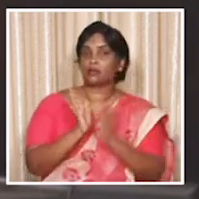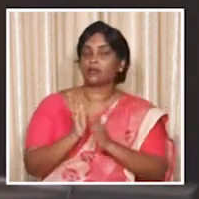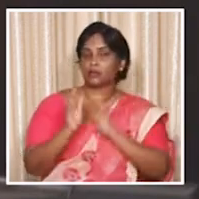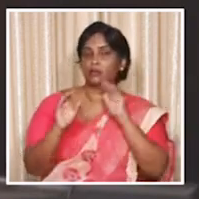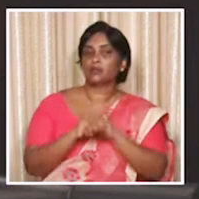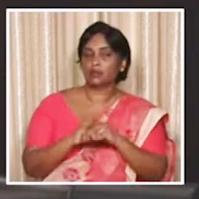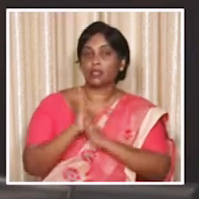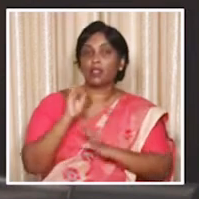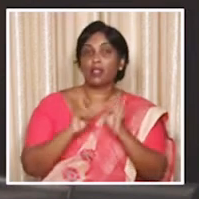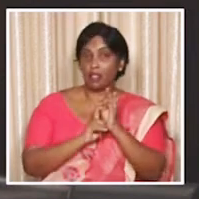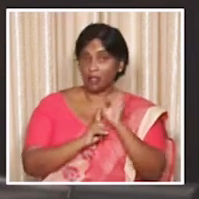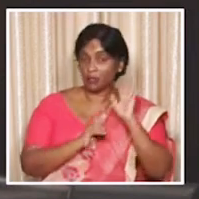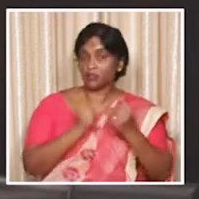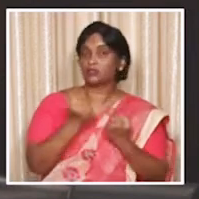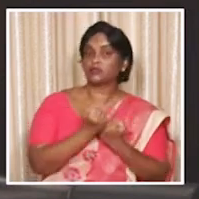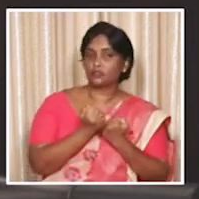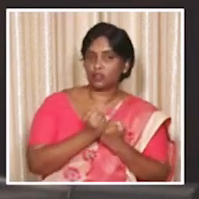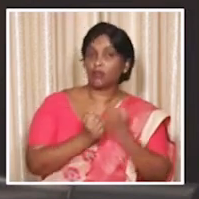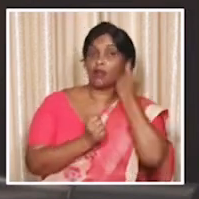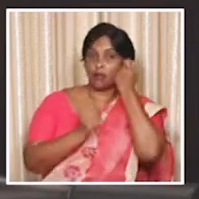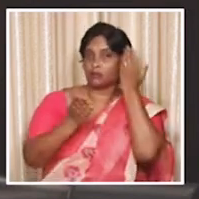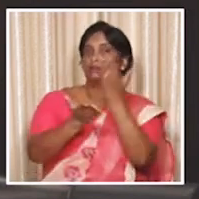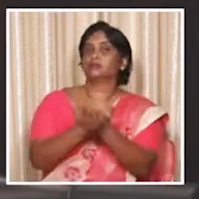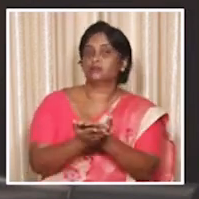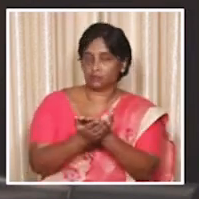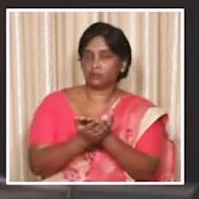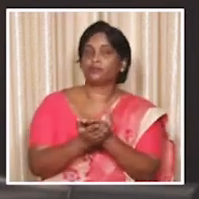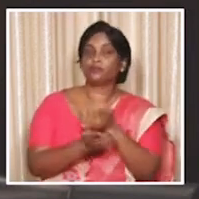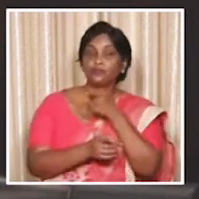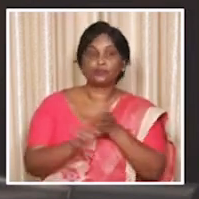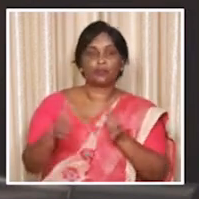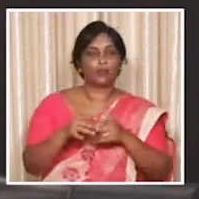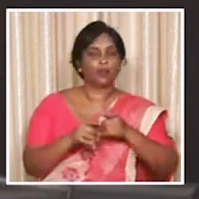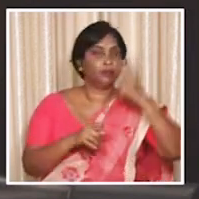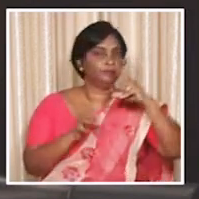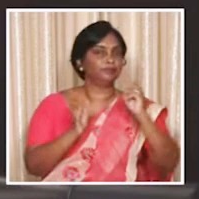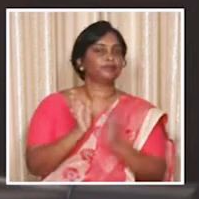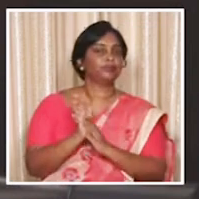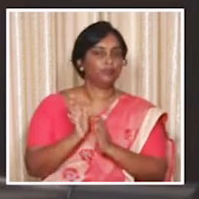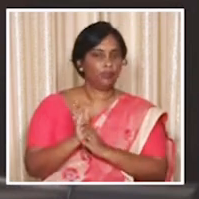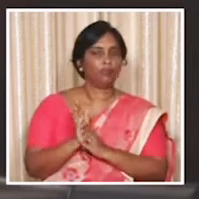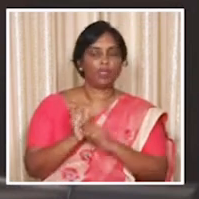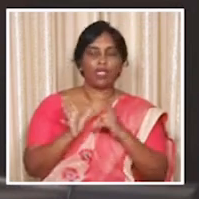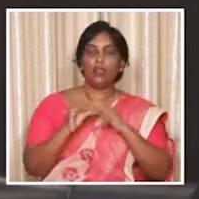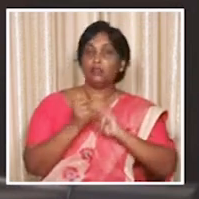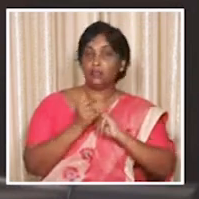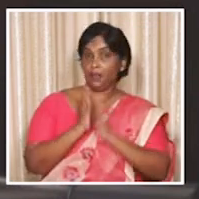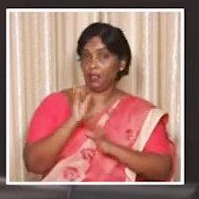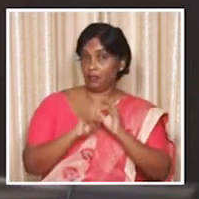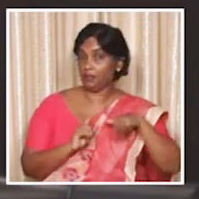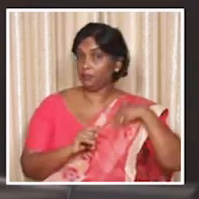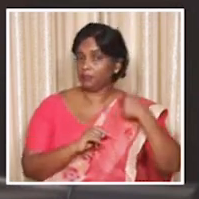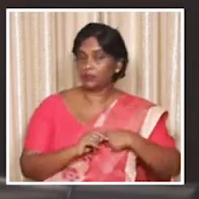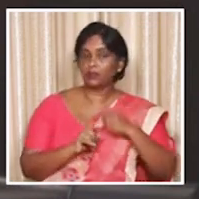කරේ අමාත්‍යවරයාට සහය දෙන්න යෝජනා ඉදිරිපත් කරන්න කියලා මේ කැබිනට් අනුකමිටුව හරහා අලි සබ්රි මැතිතුමාගේ